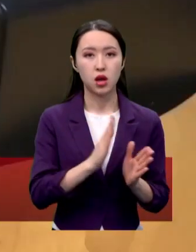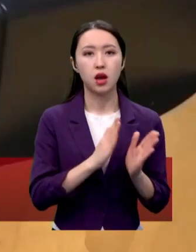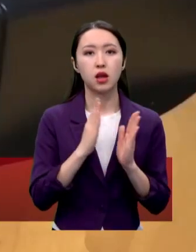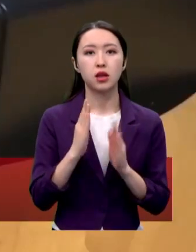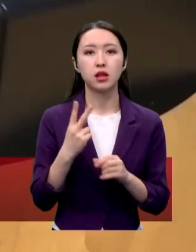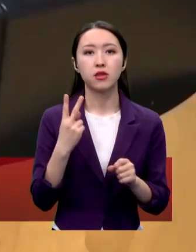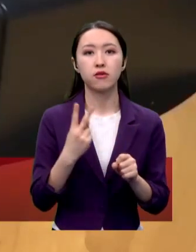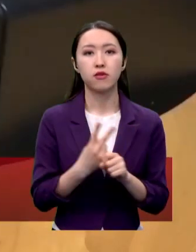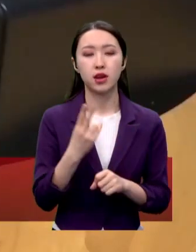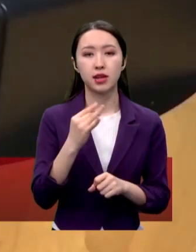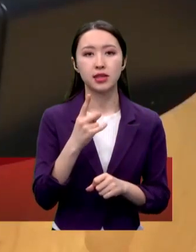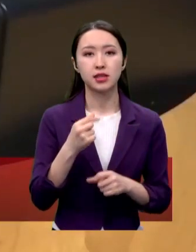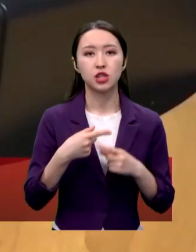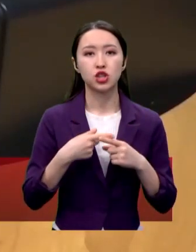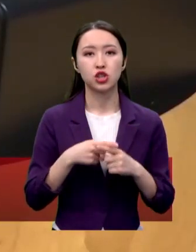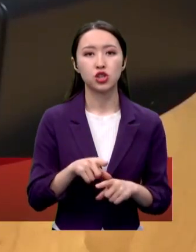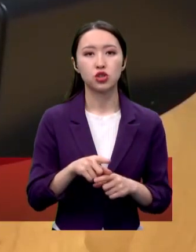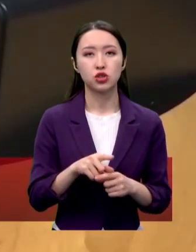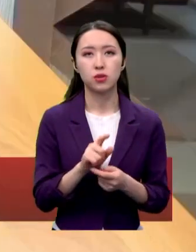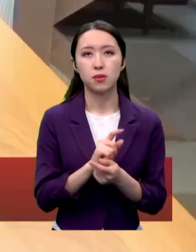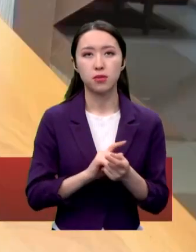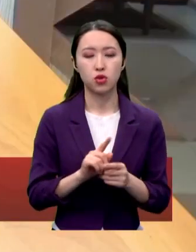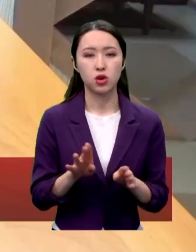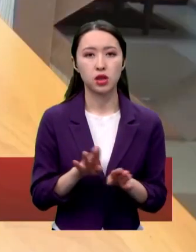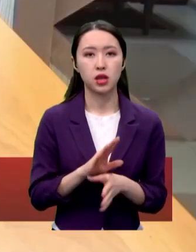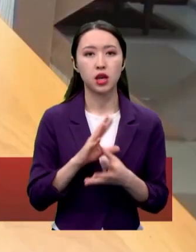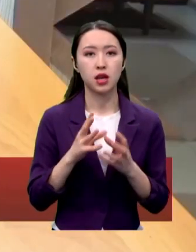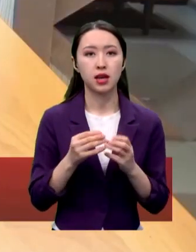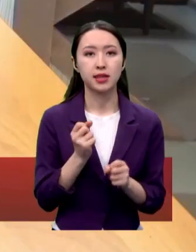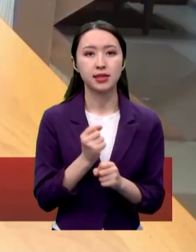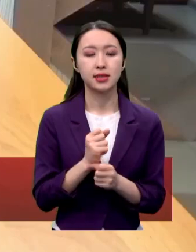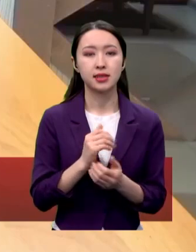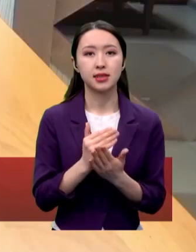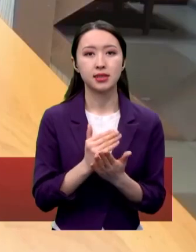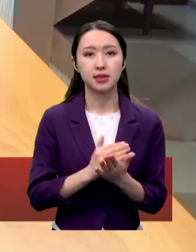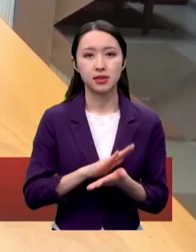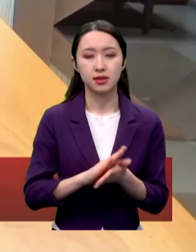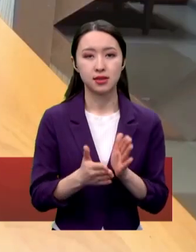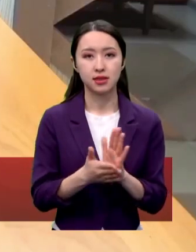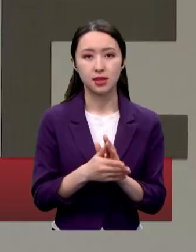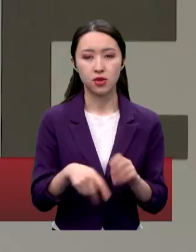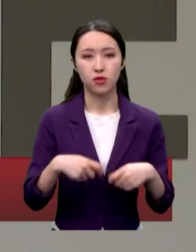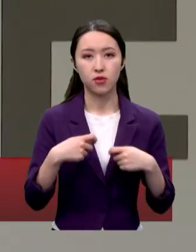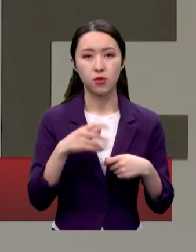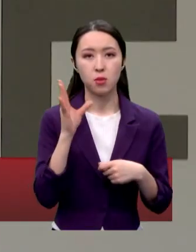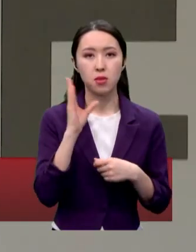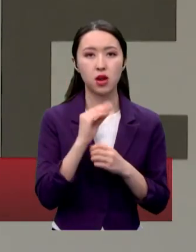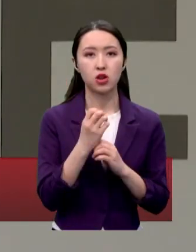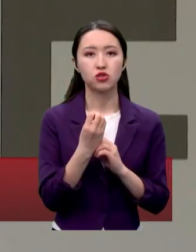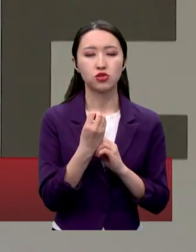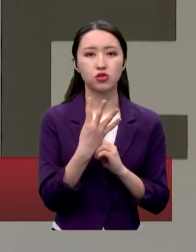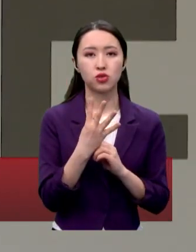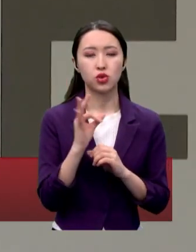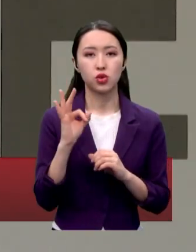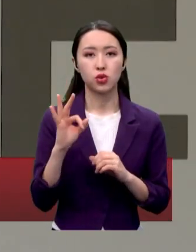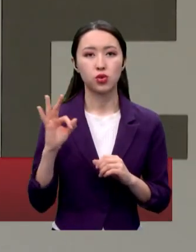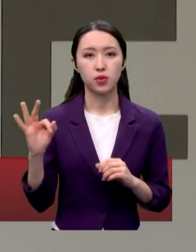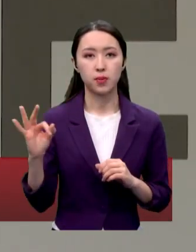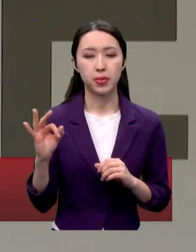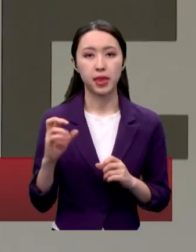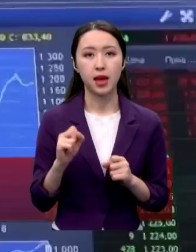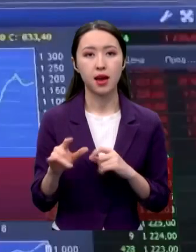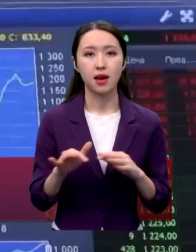раза из-за технического сбоя. Таким образом, провести сделки участники фондового рынка смогли лишь в 14:00. А вот